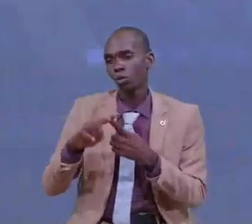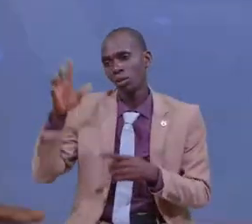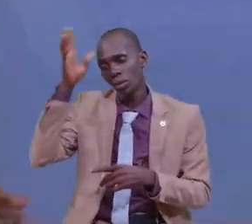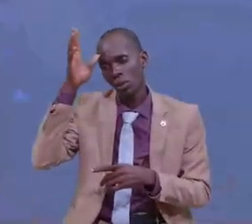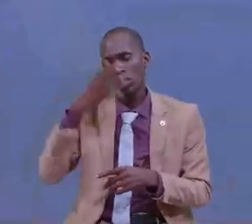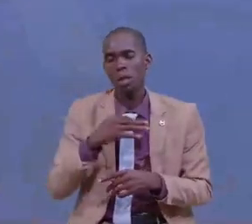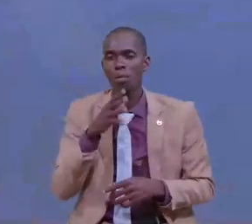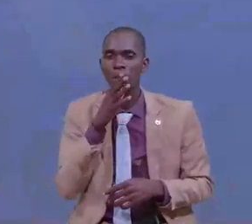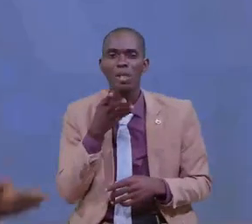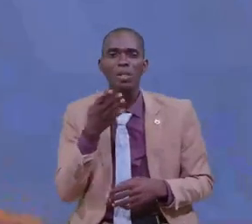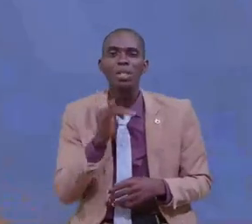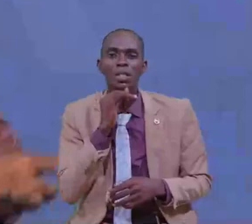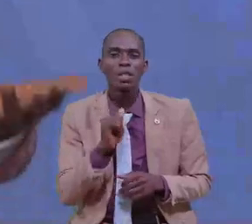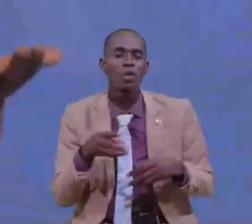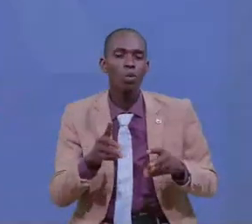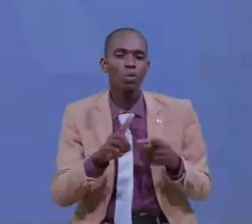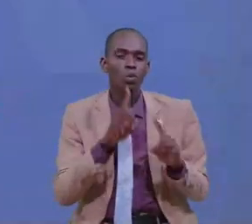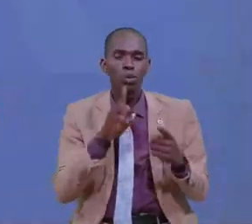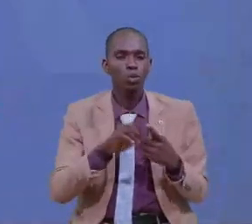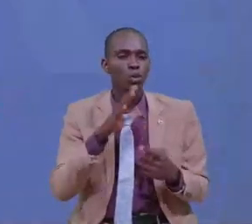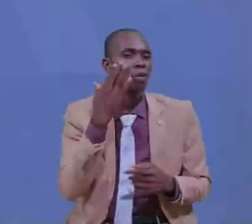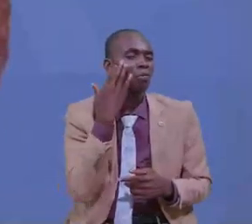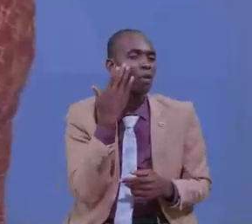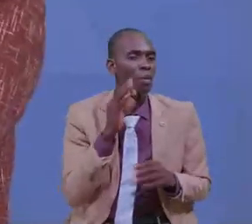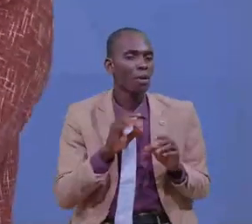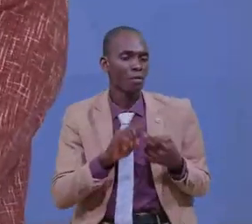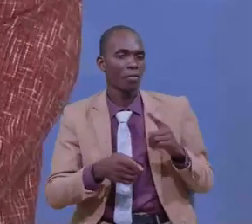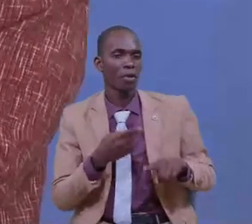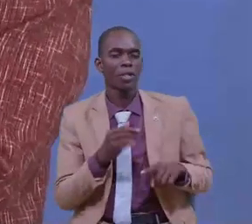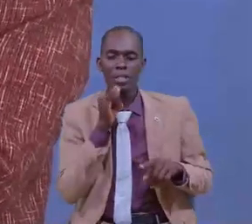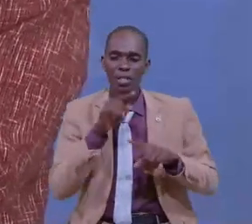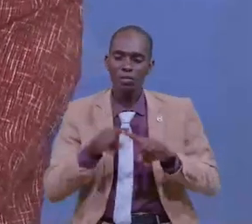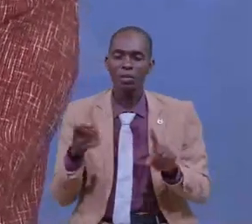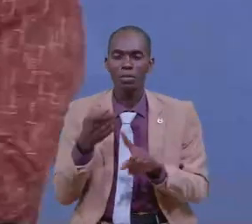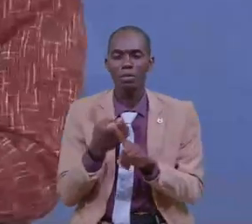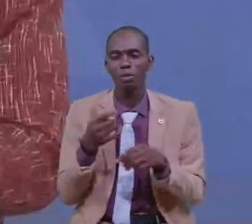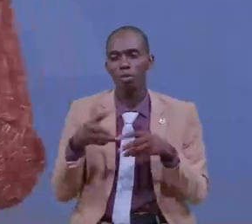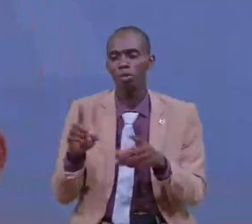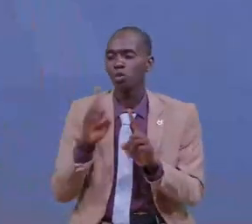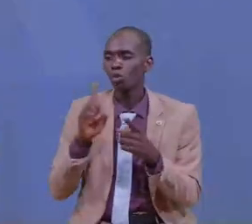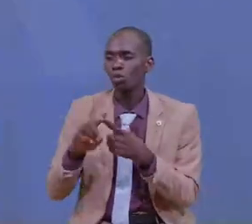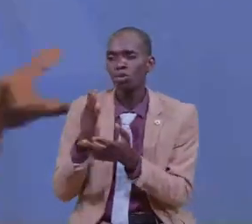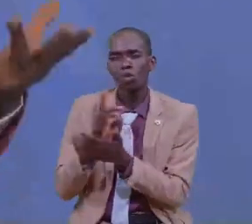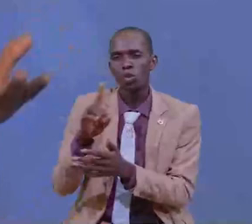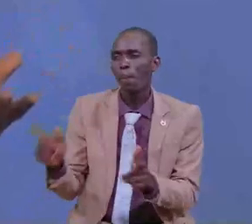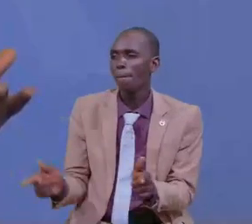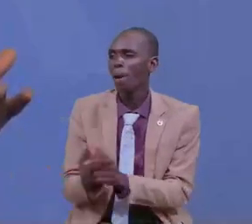Il y a une manière où tu parles aux amis familiers. Il y a une autre manière de parler à quelqu'un que tu rencontres pour la première